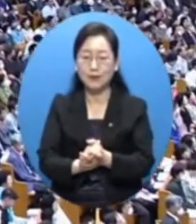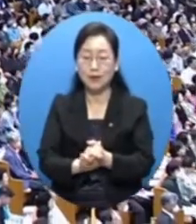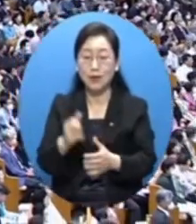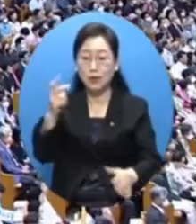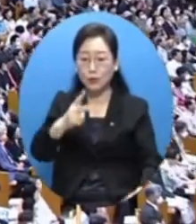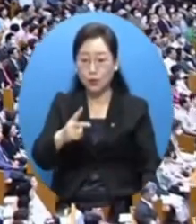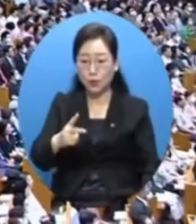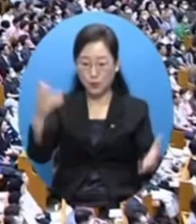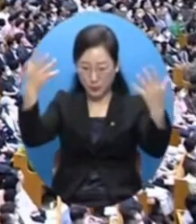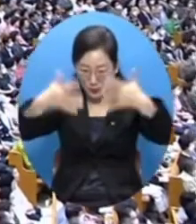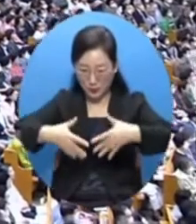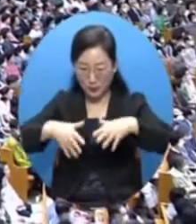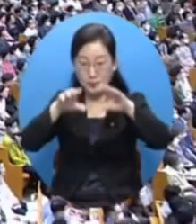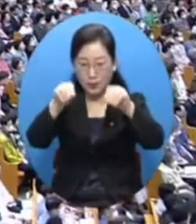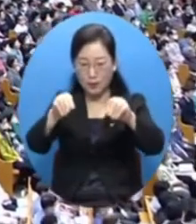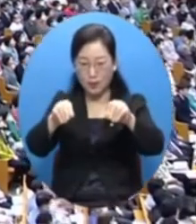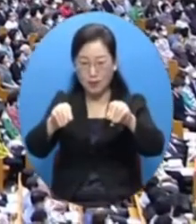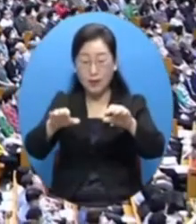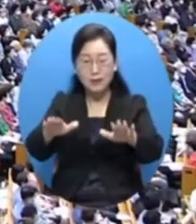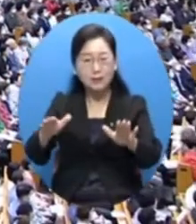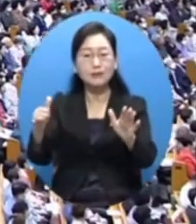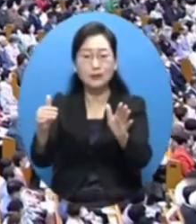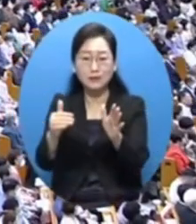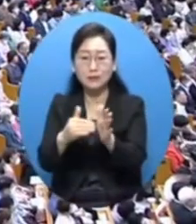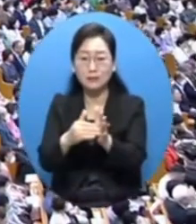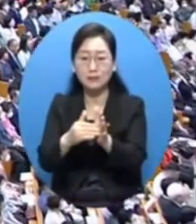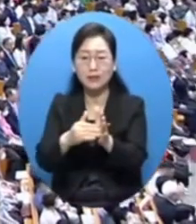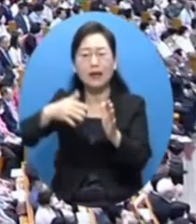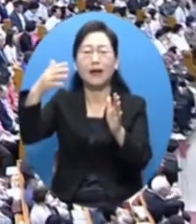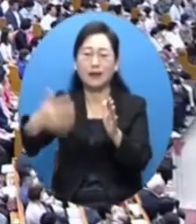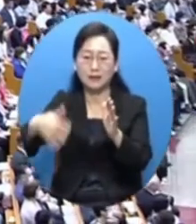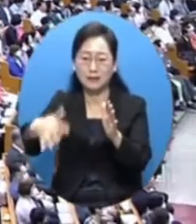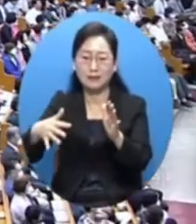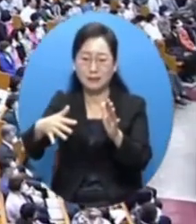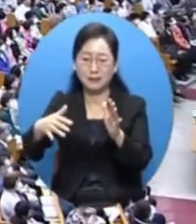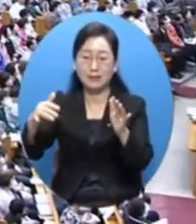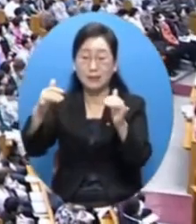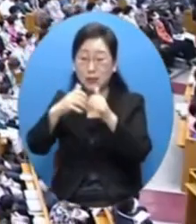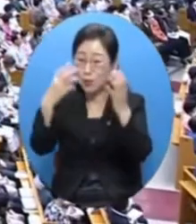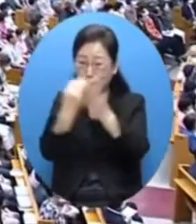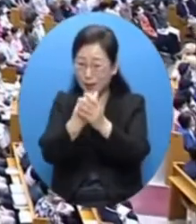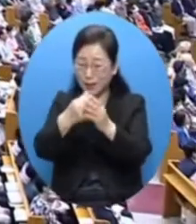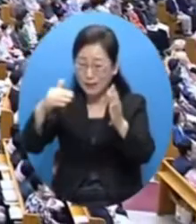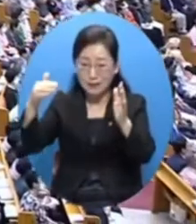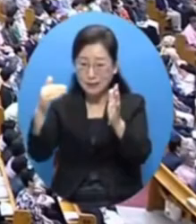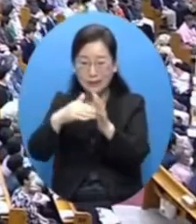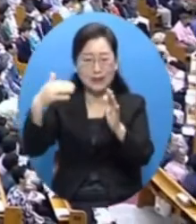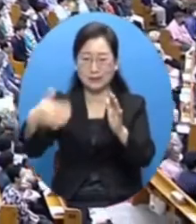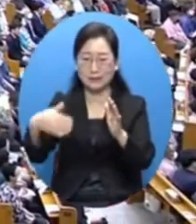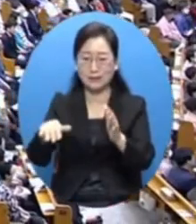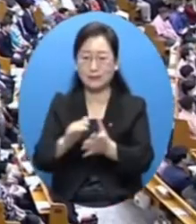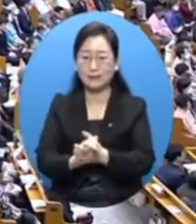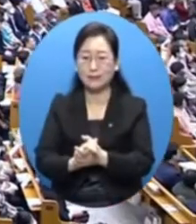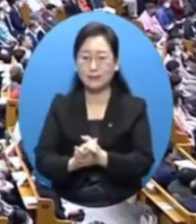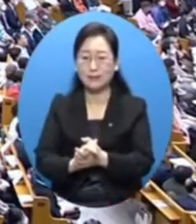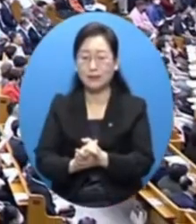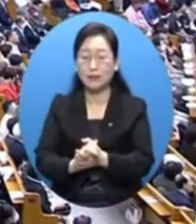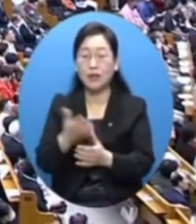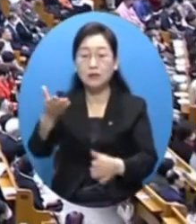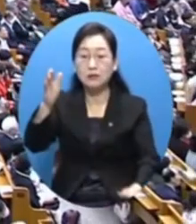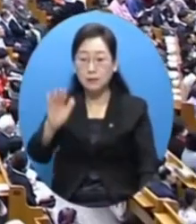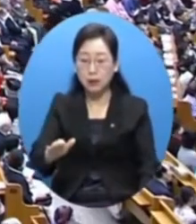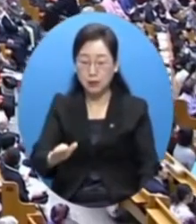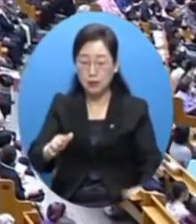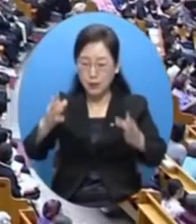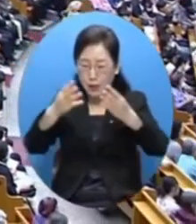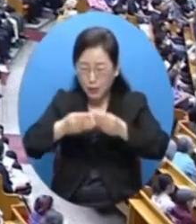정전협정이 이루어져서 아직까지는 끝나지 않은 전쟁이 되었습니다. 그러나 이 재태민 속에 우리 한국이